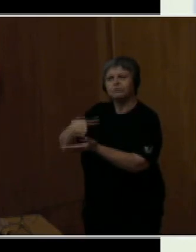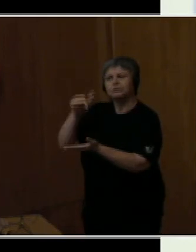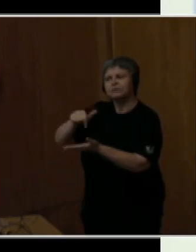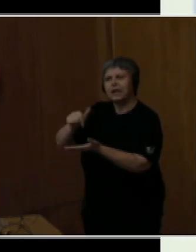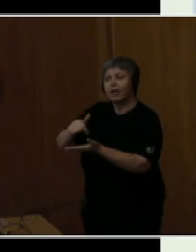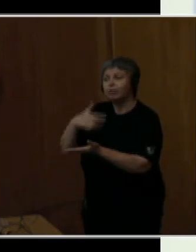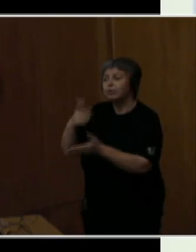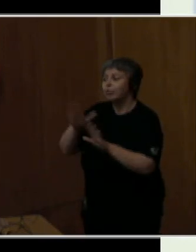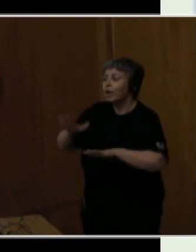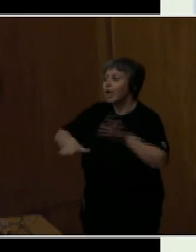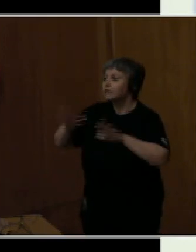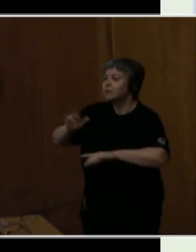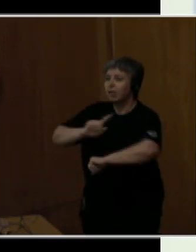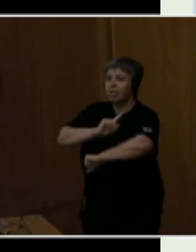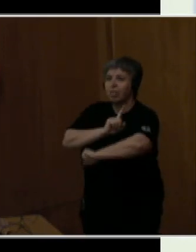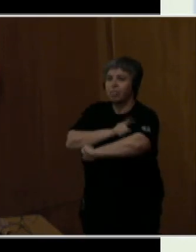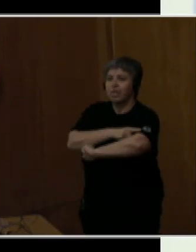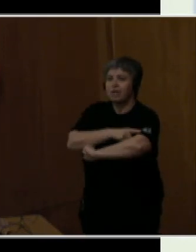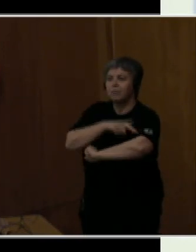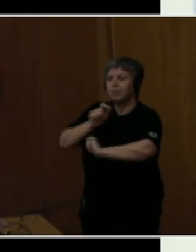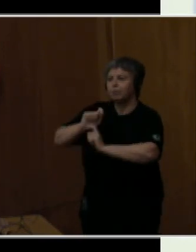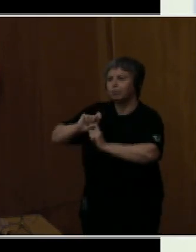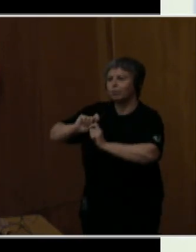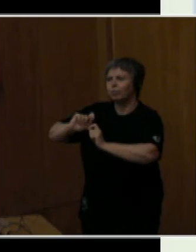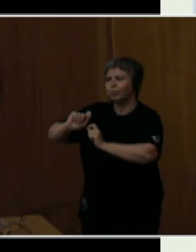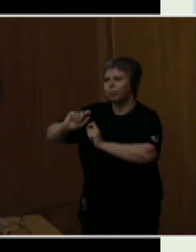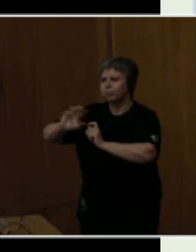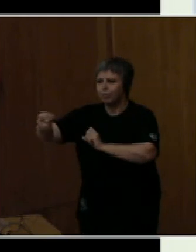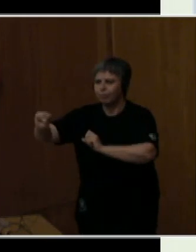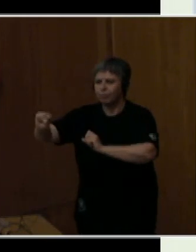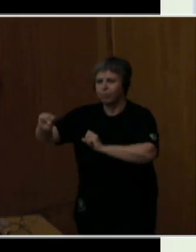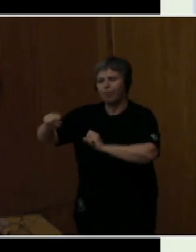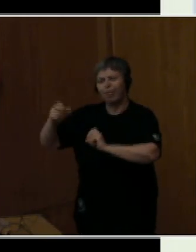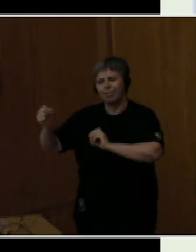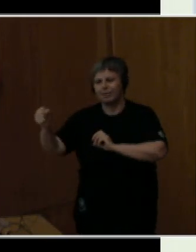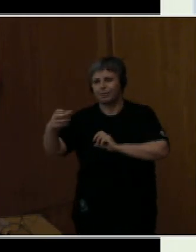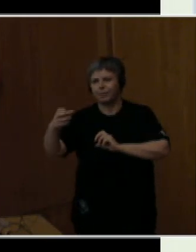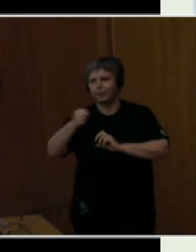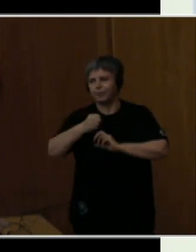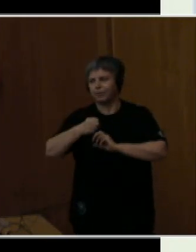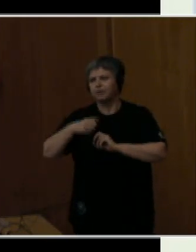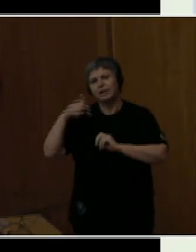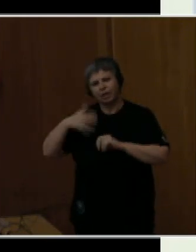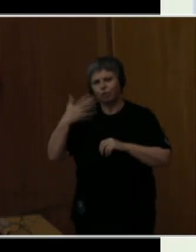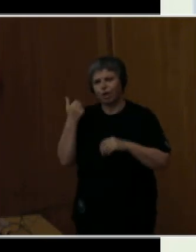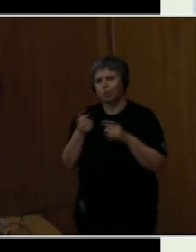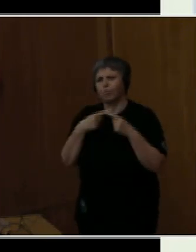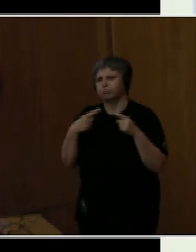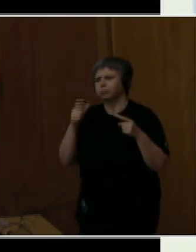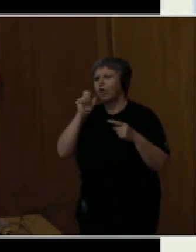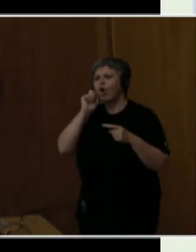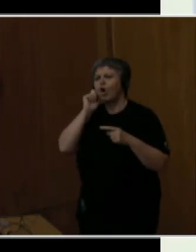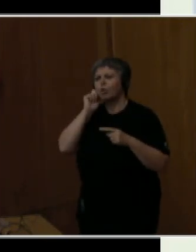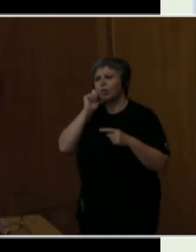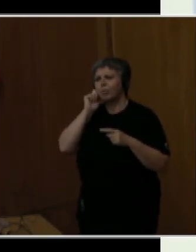οπτική ίνα, έχουμε και διαφορετικές ονομασίες. Είναι τα λεγόμενα Fiber to the X. Η